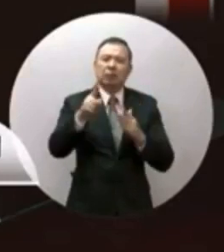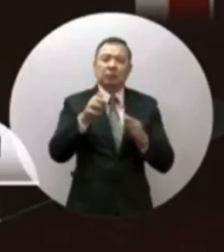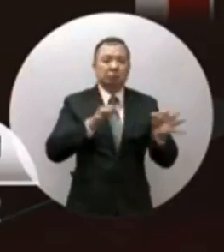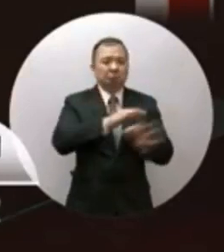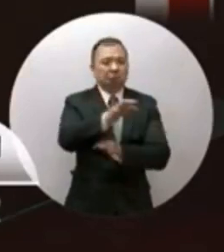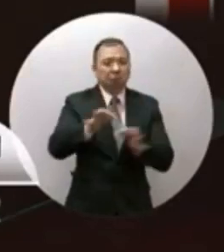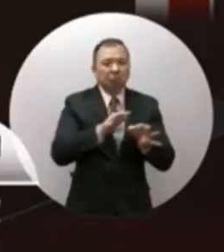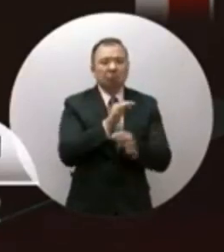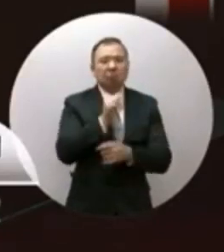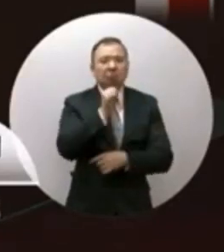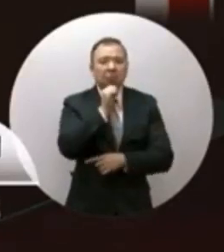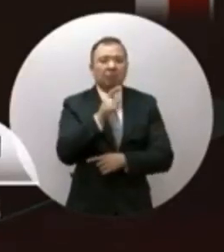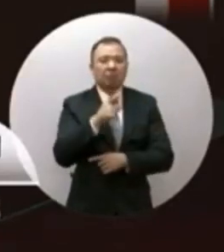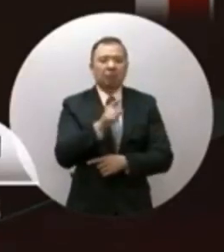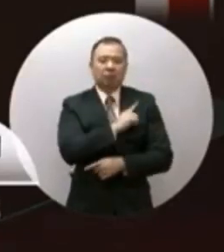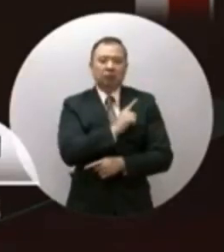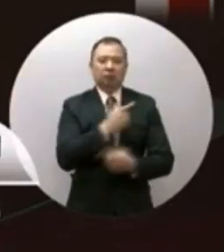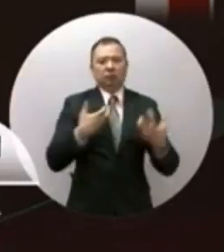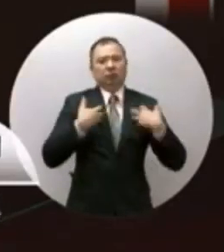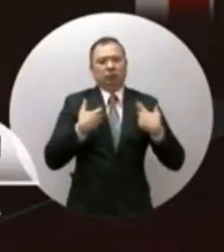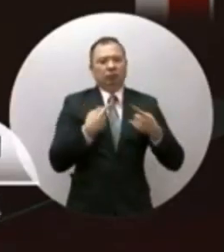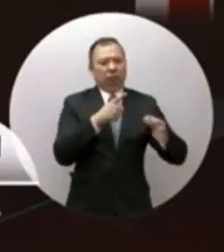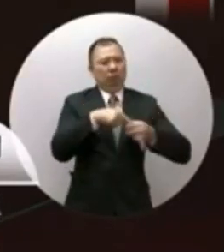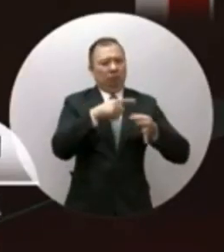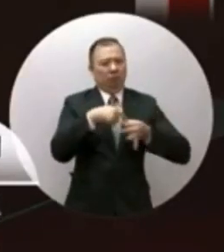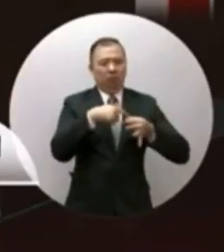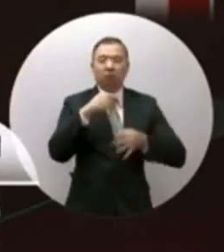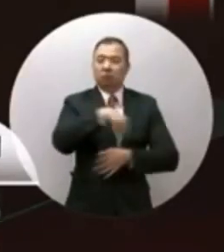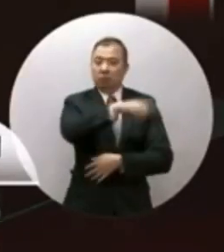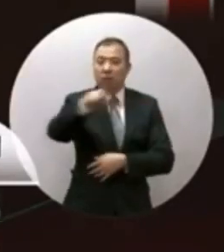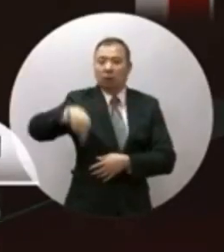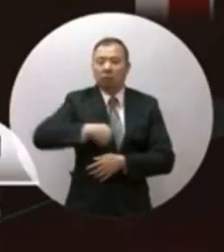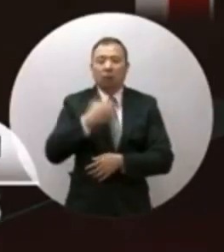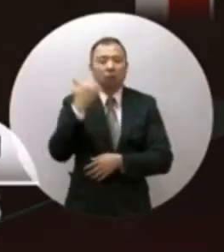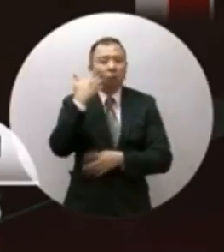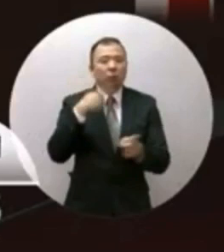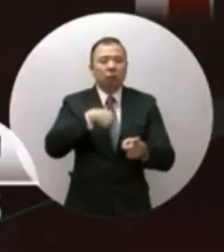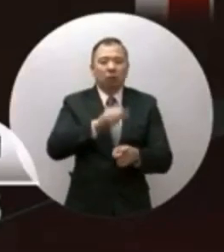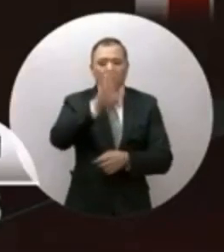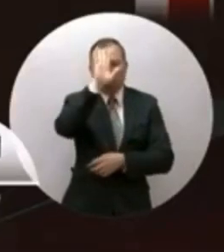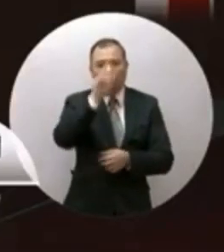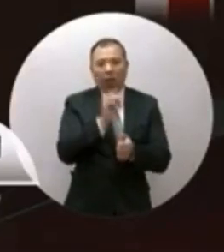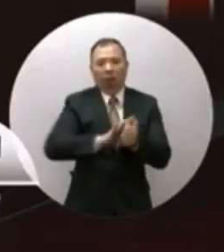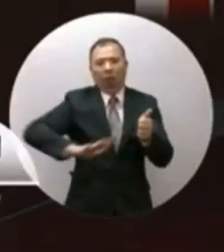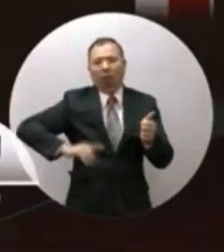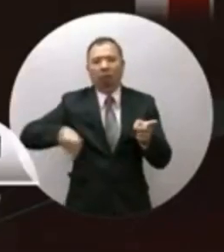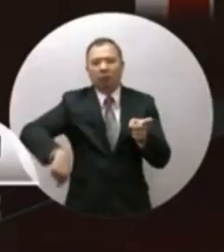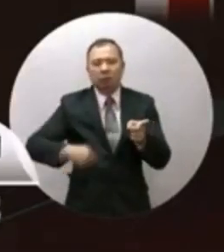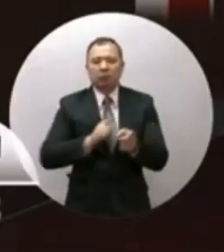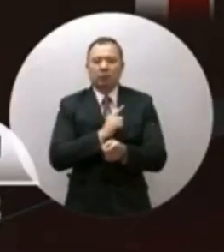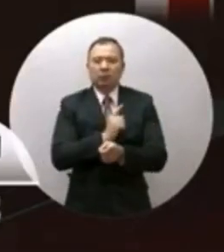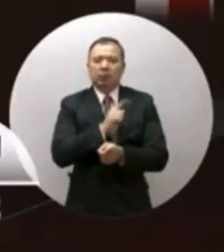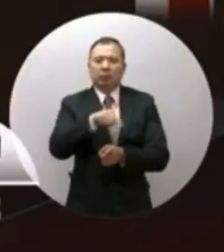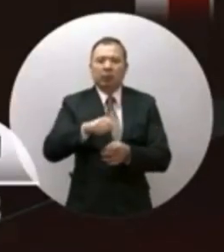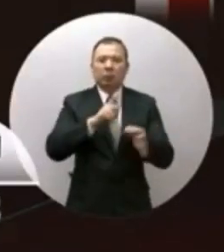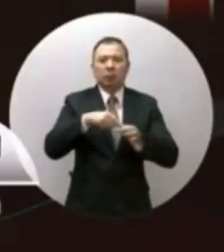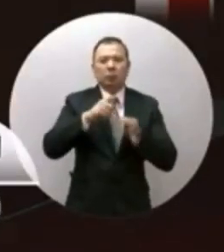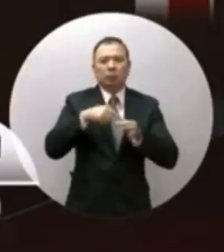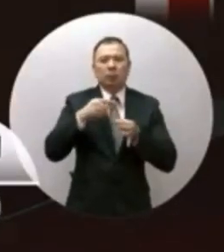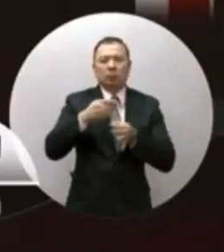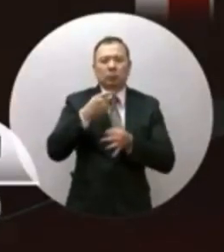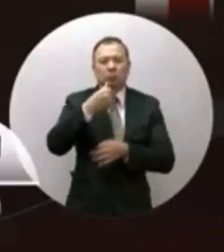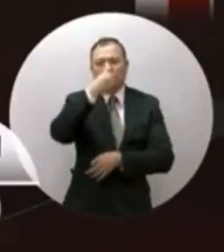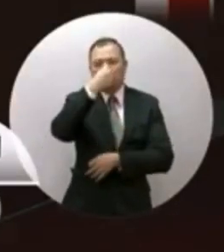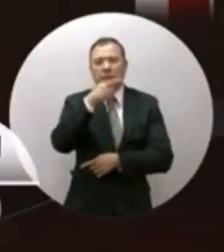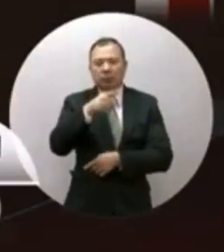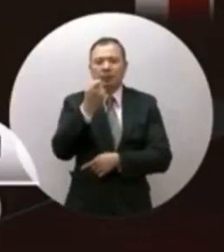柱的国人同胞，在这个疫情紧急的时候发挥及时